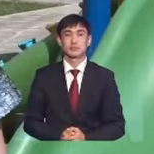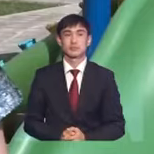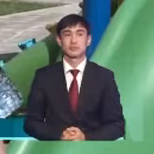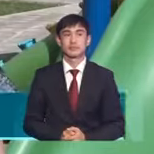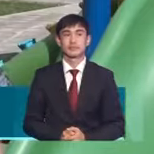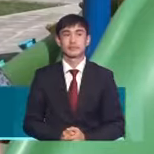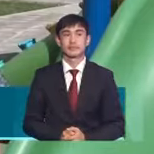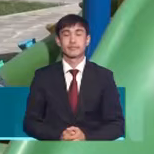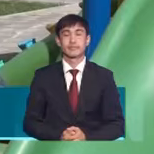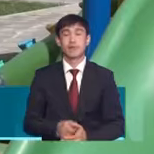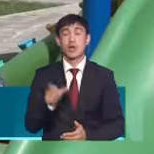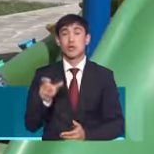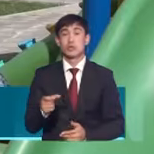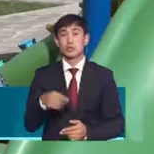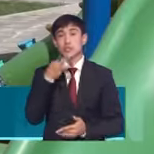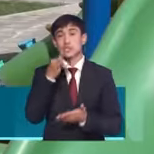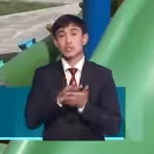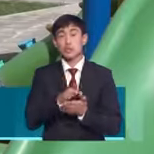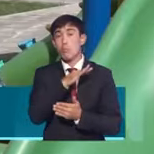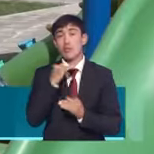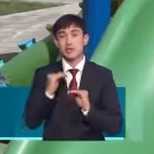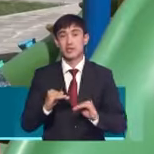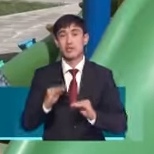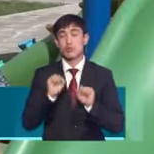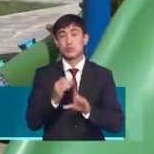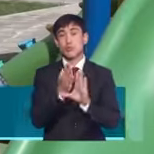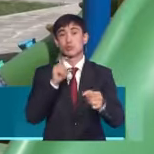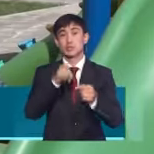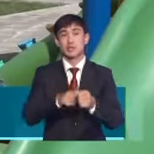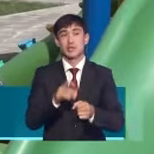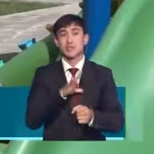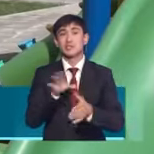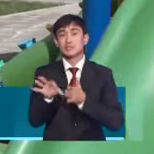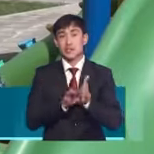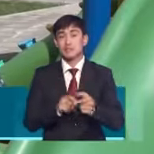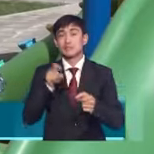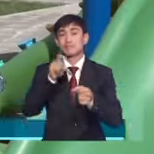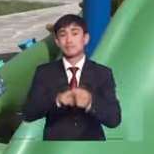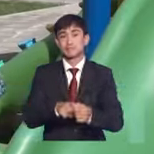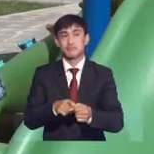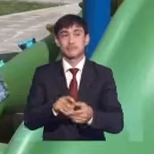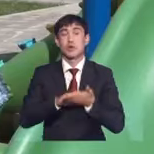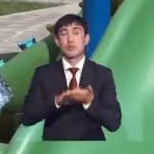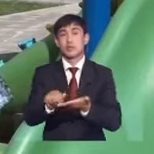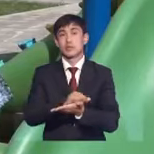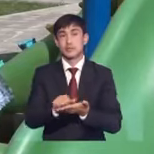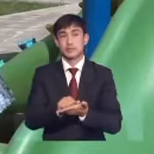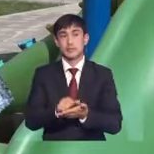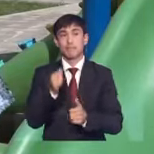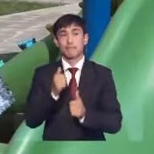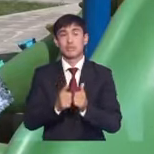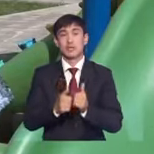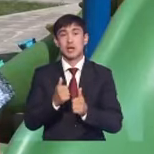Люди добрые подсказали, что можно встать как многодетная на очередь. Я сразу, не откладывая все дела, пошла, сдала документы. Каждые